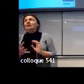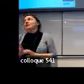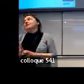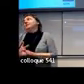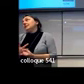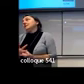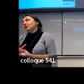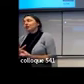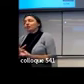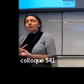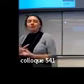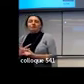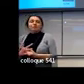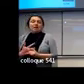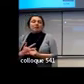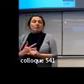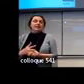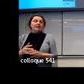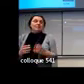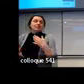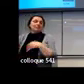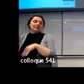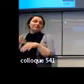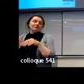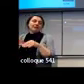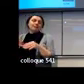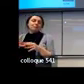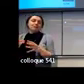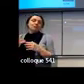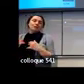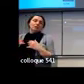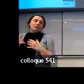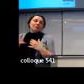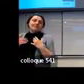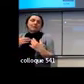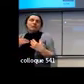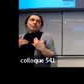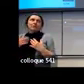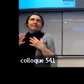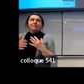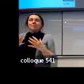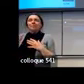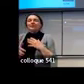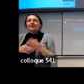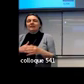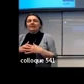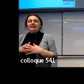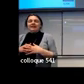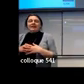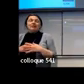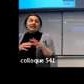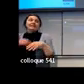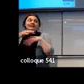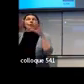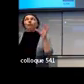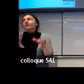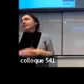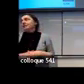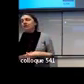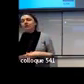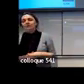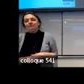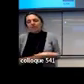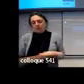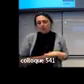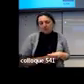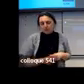libre, les enjeux qu'on a rencontrés, puis après finir un peu plus sur ben c'est quoi le contenu qui est vraiment pas plus à une réelle dans le